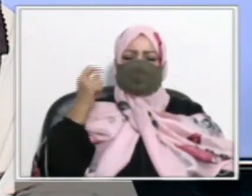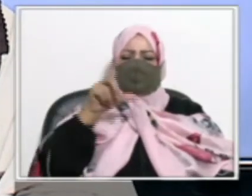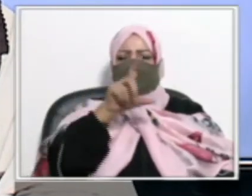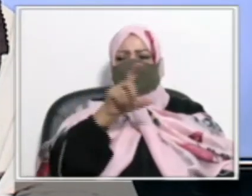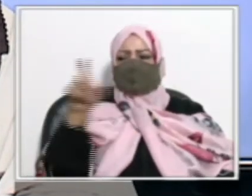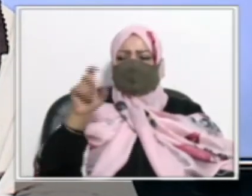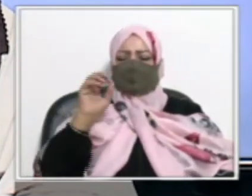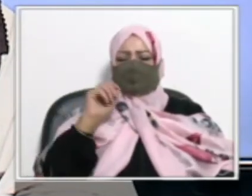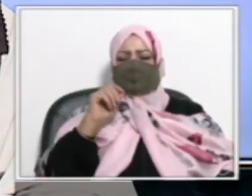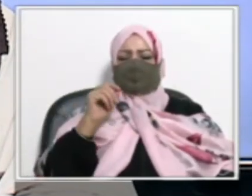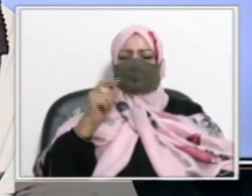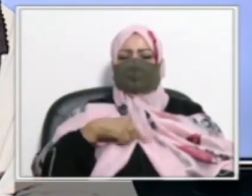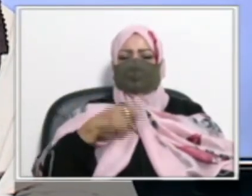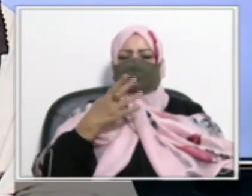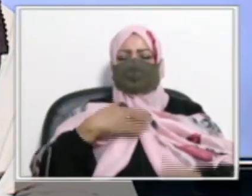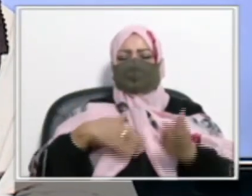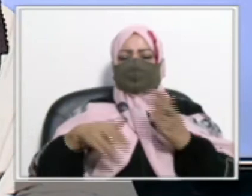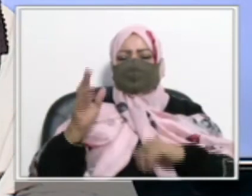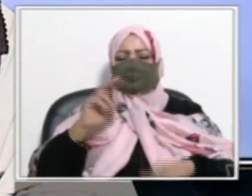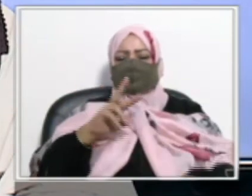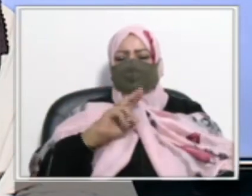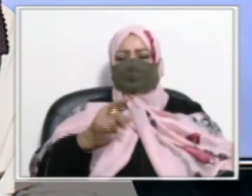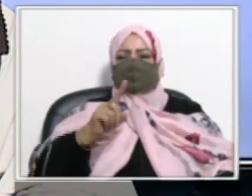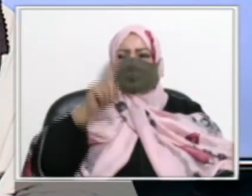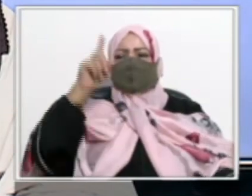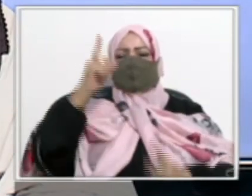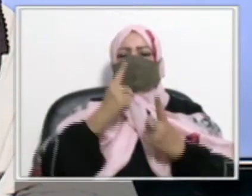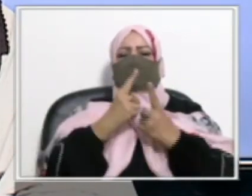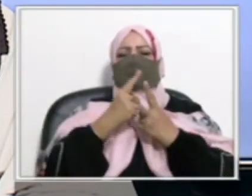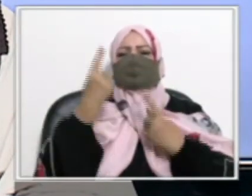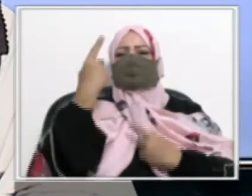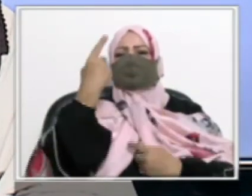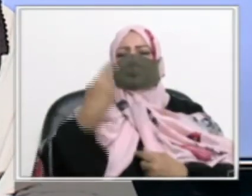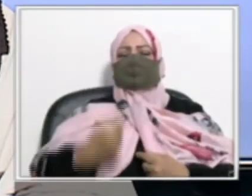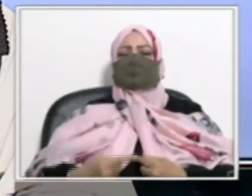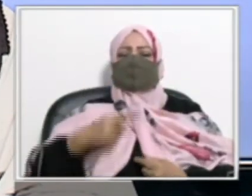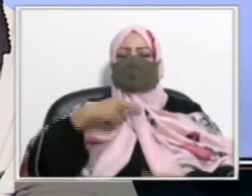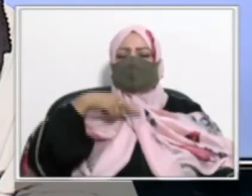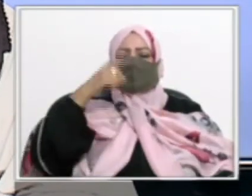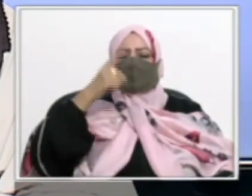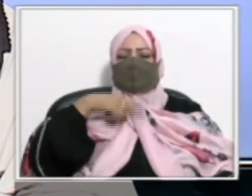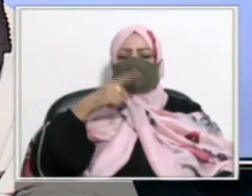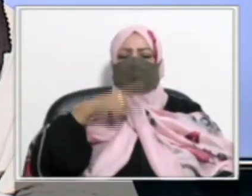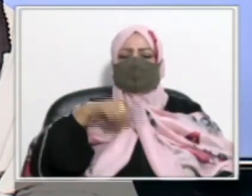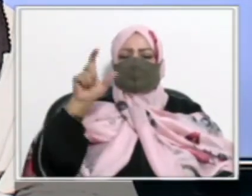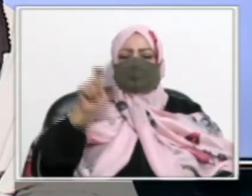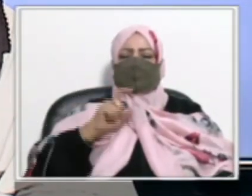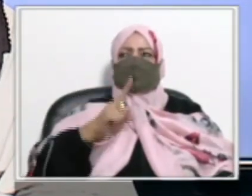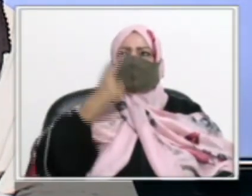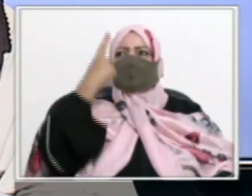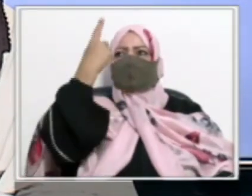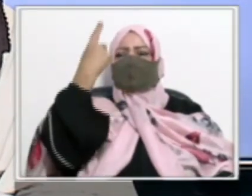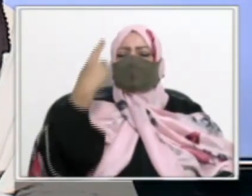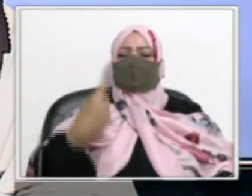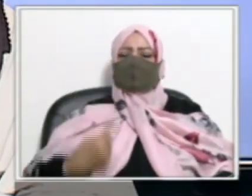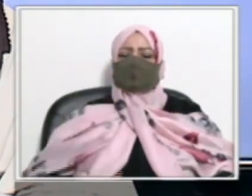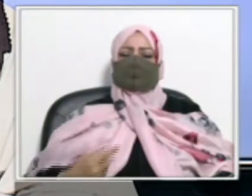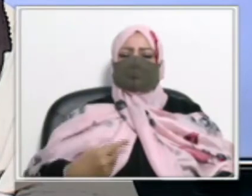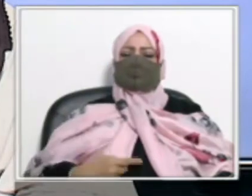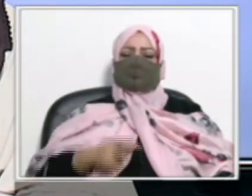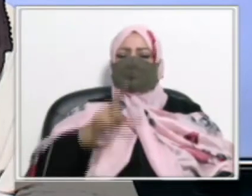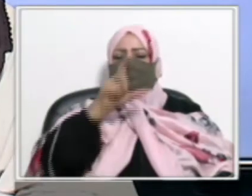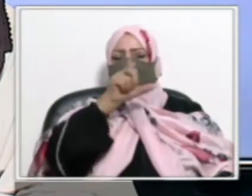وجل محافظا على دينه محافظا على صلواته محافظا على إيمانه يعصمه الله عز وجل من فتنة